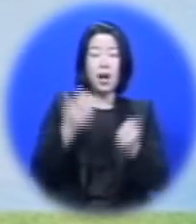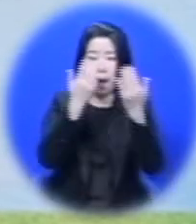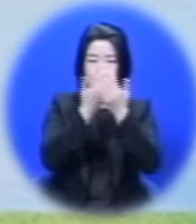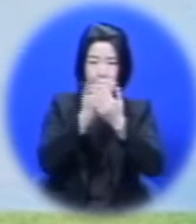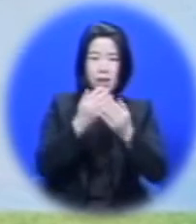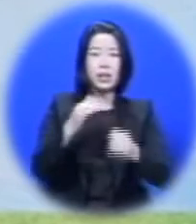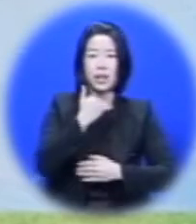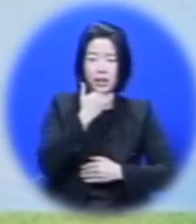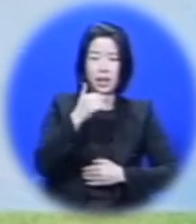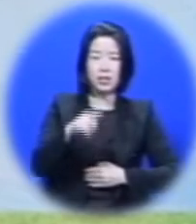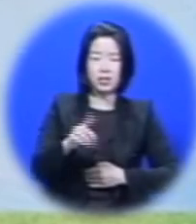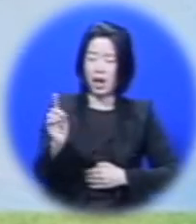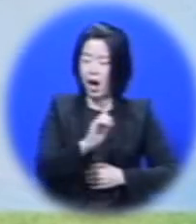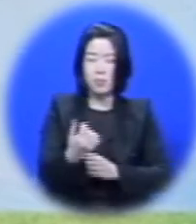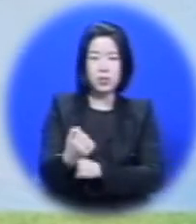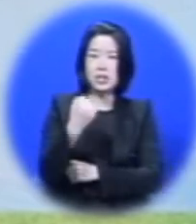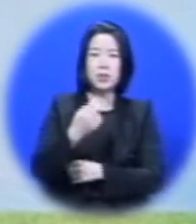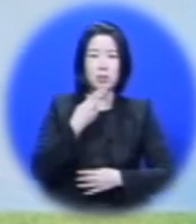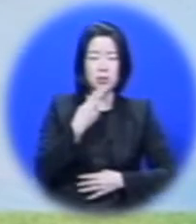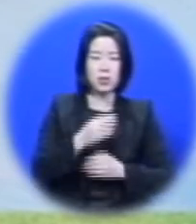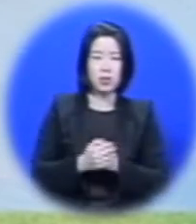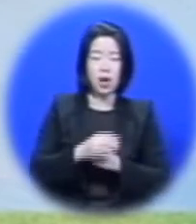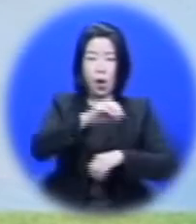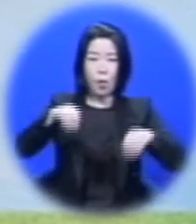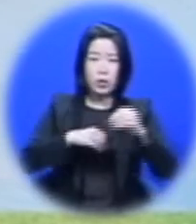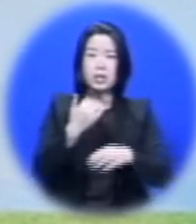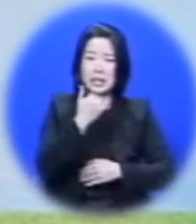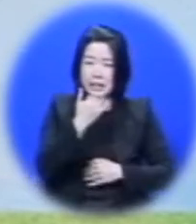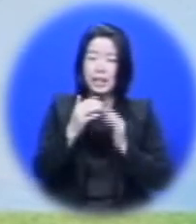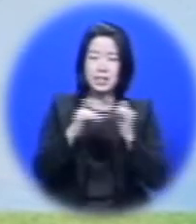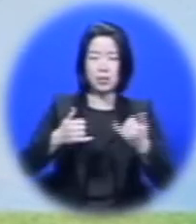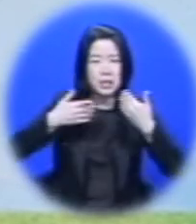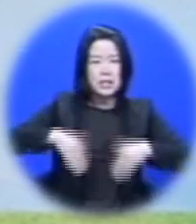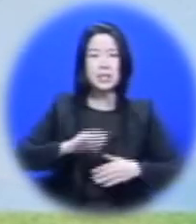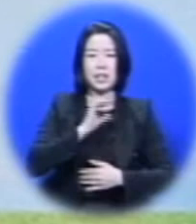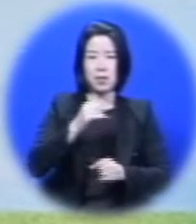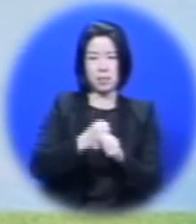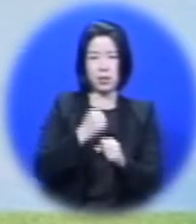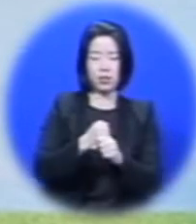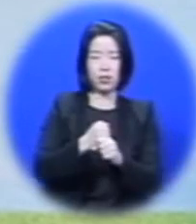막연하게 기다리는 것은 아무 힘이 없어요. 오히려 기다리는 사람을 지치게 만듭니다.